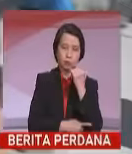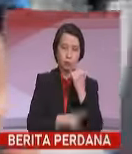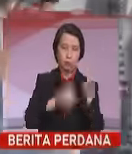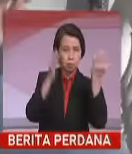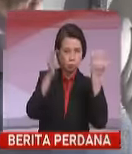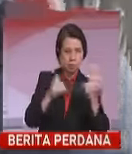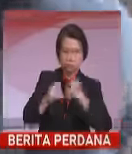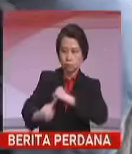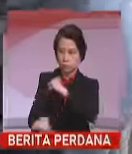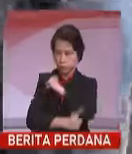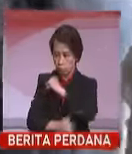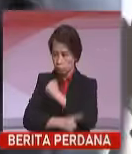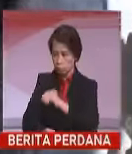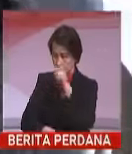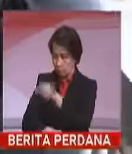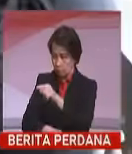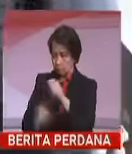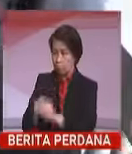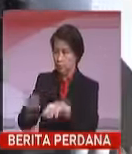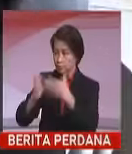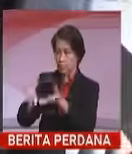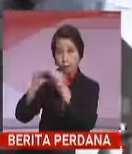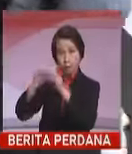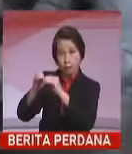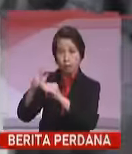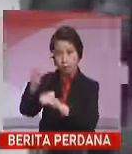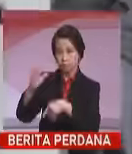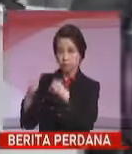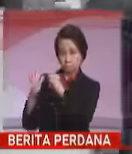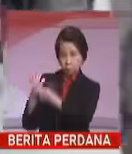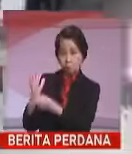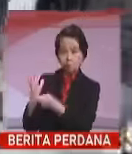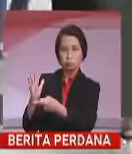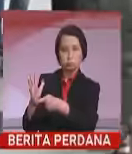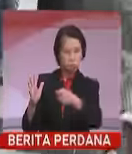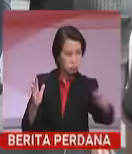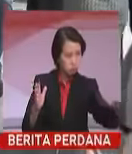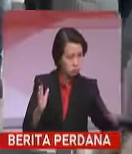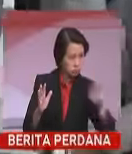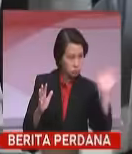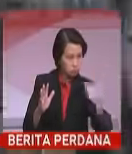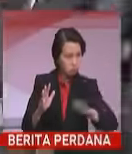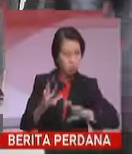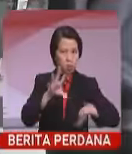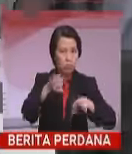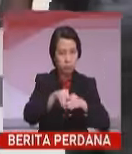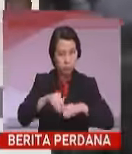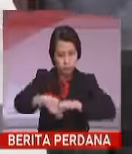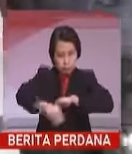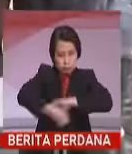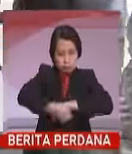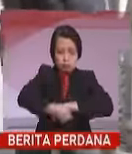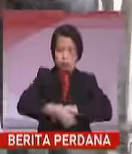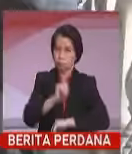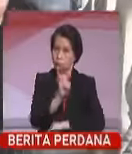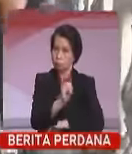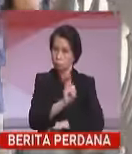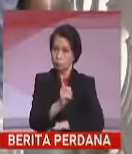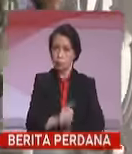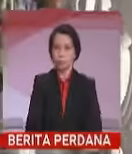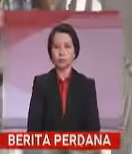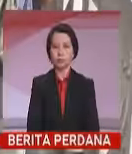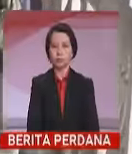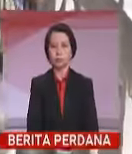berharap denda yang dikenakan menjadi pengajaran kepada semua penjawat awam agar tidak terlibat dalam kegiatan rasuah.